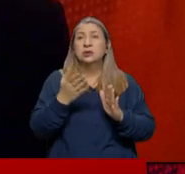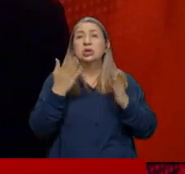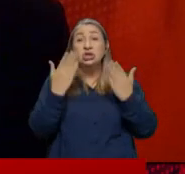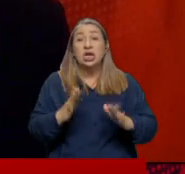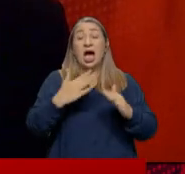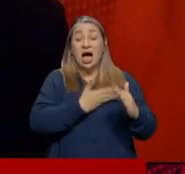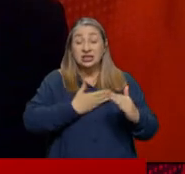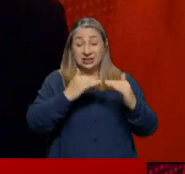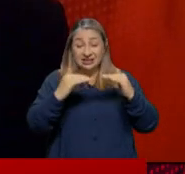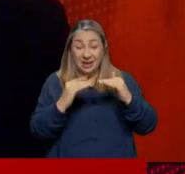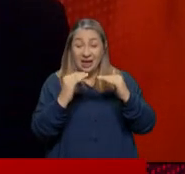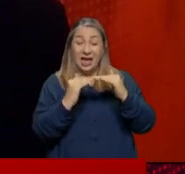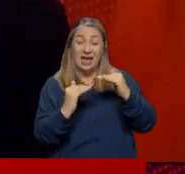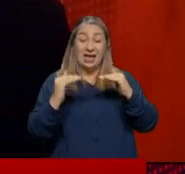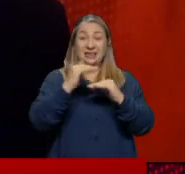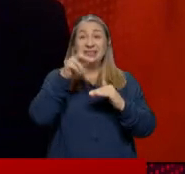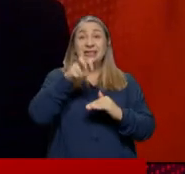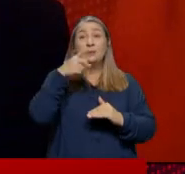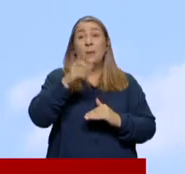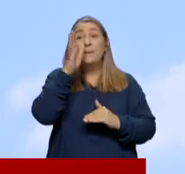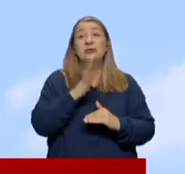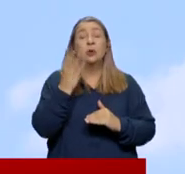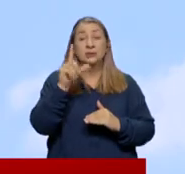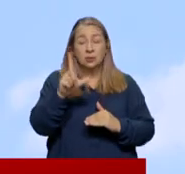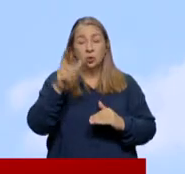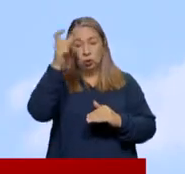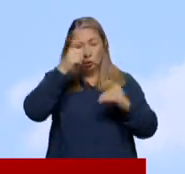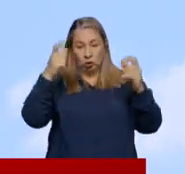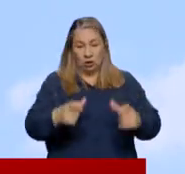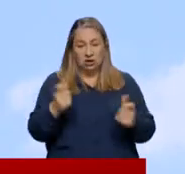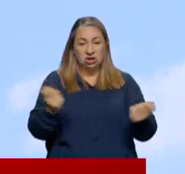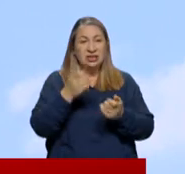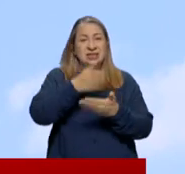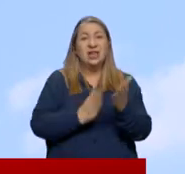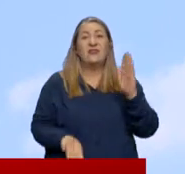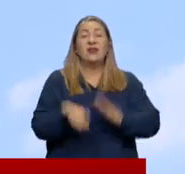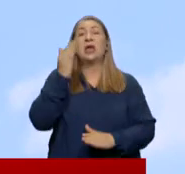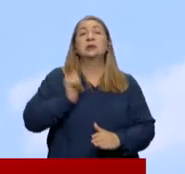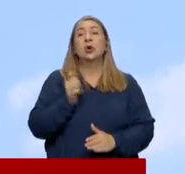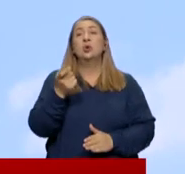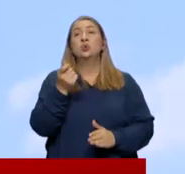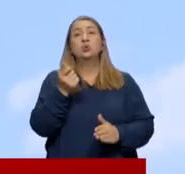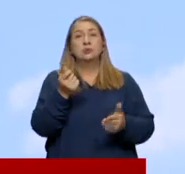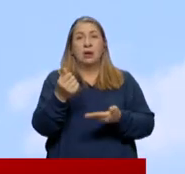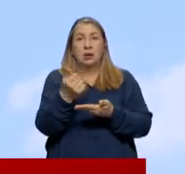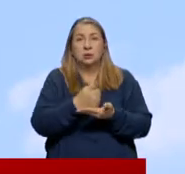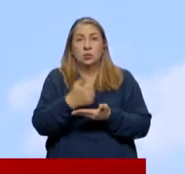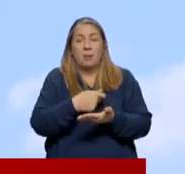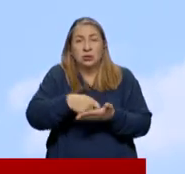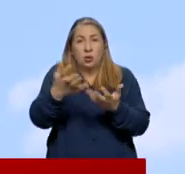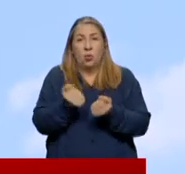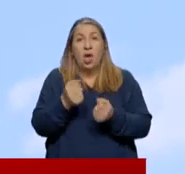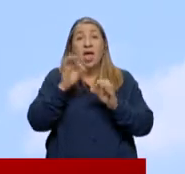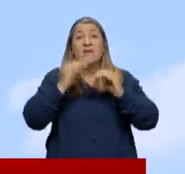hiçliğim bile aşık sana ne aşağı en az 8 bin 500 lira ülkede çalışanların yarısından fazlası asgari ücret seviyesinde para kazanıyor